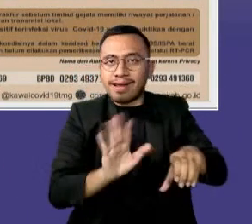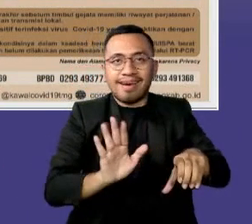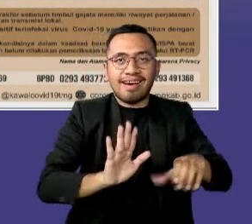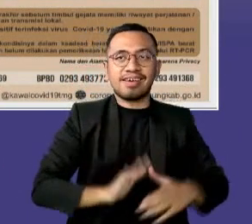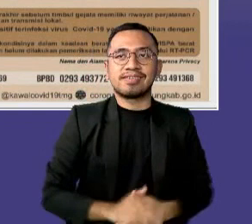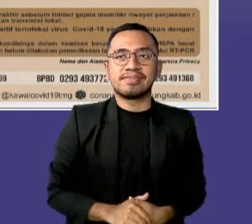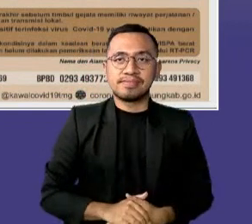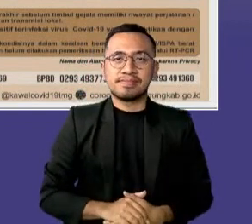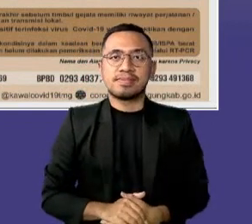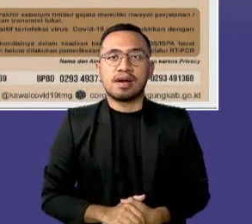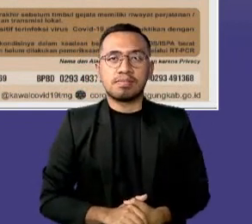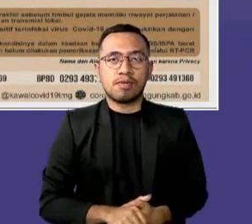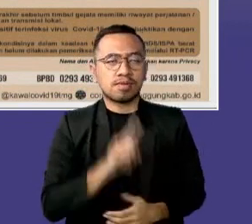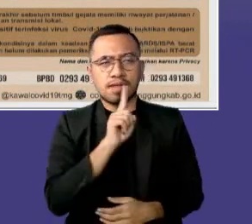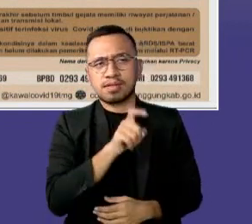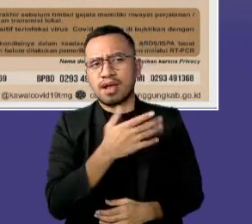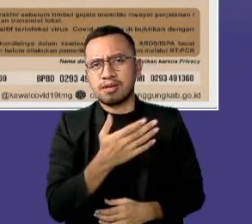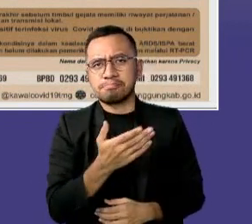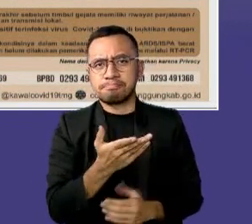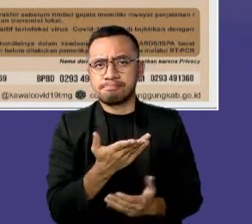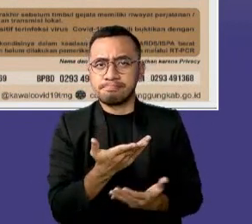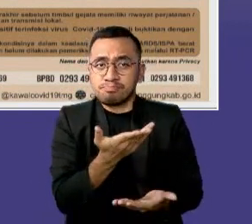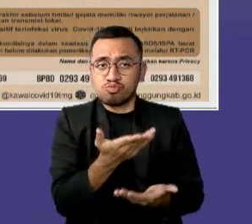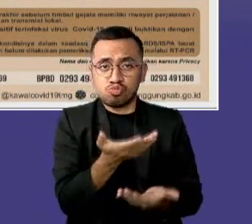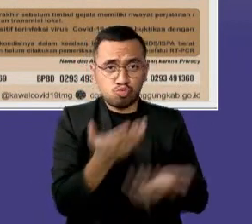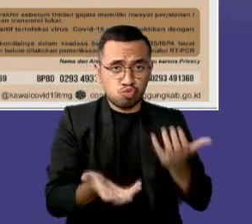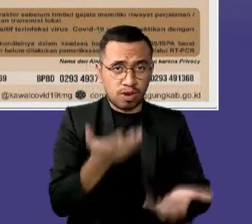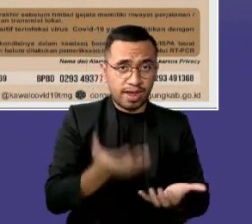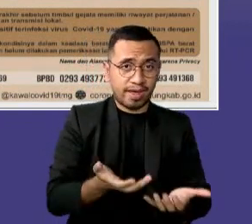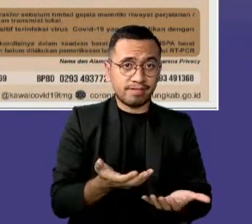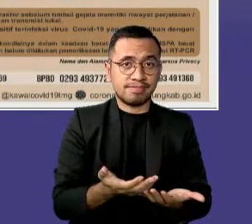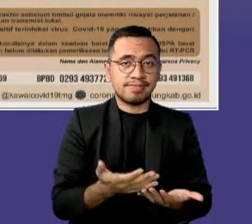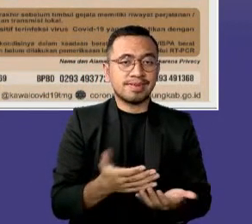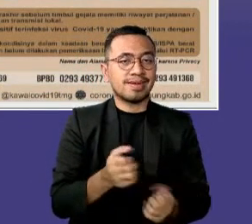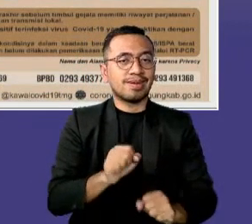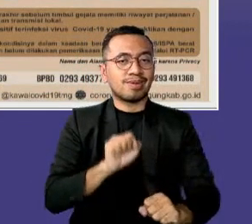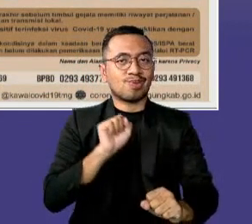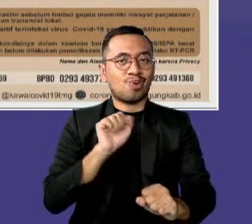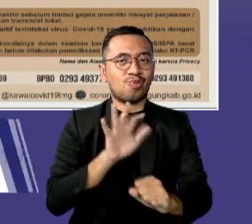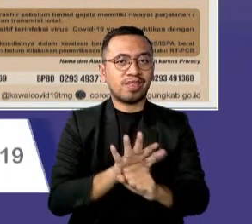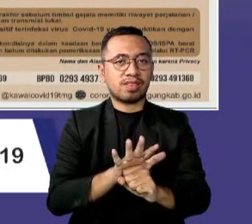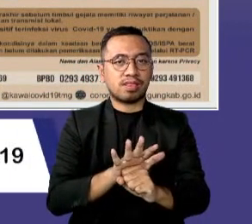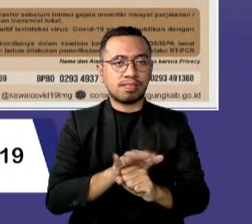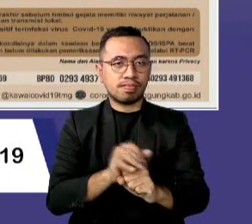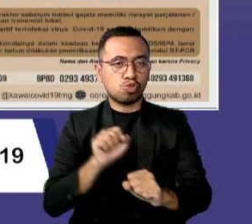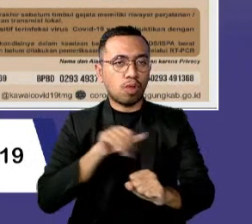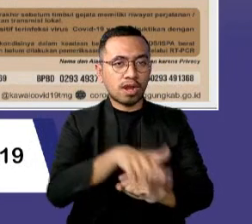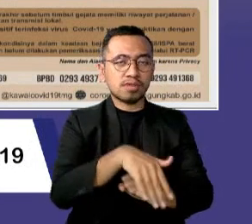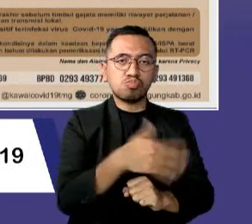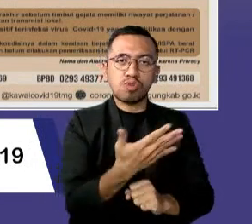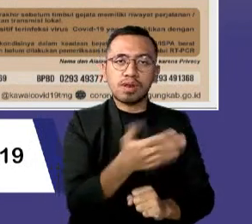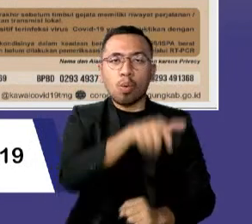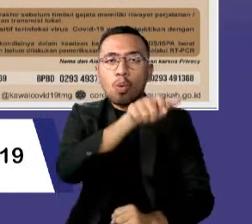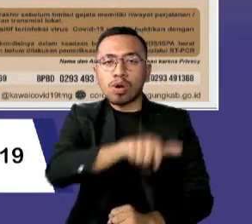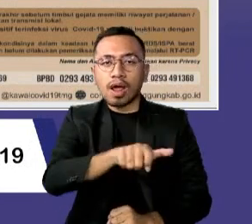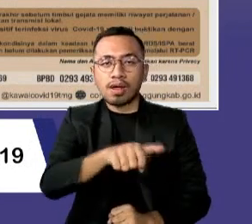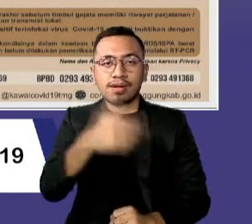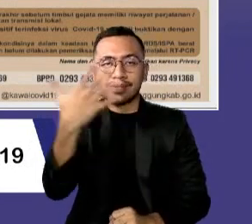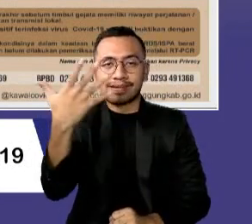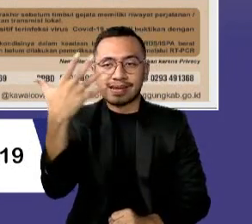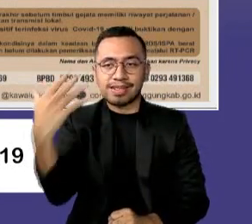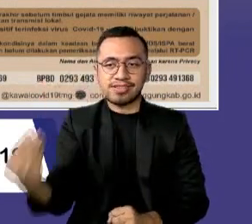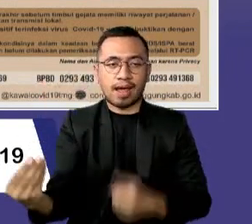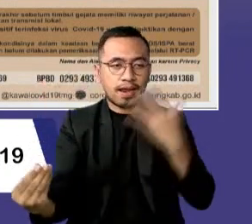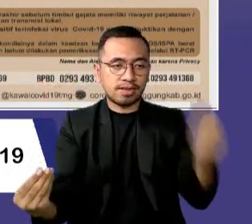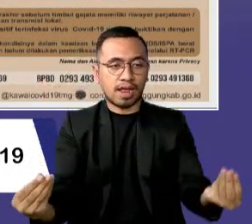justru juga menjadi tempat mobilisasi antara daerah begitu Pak tempat mobilisasi agar Ferrari